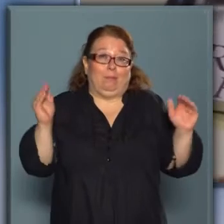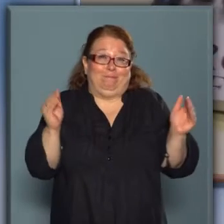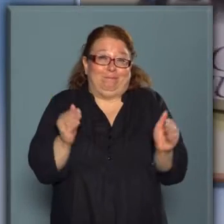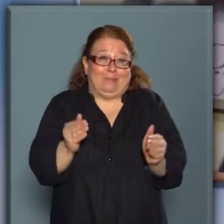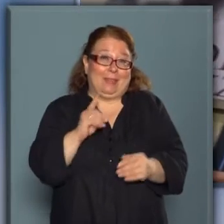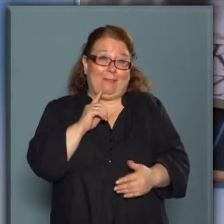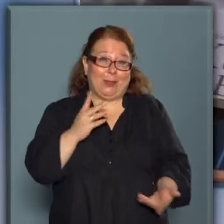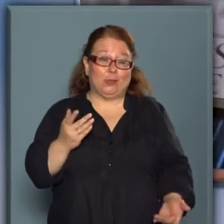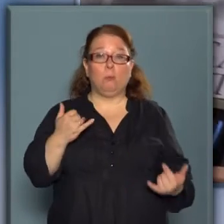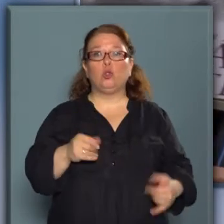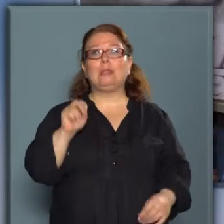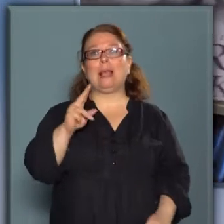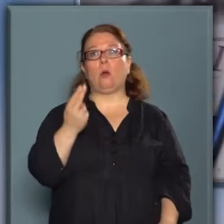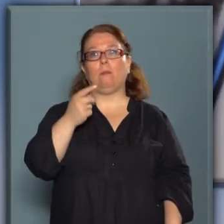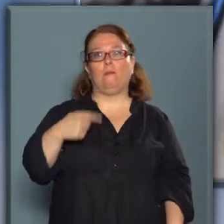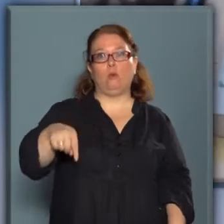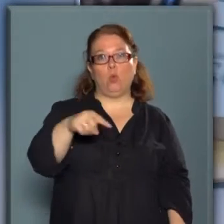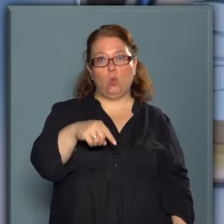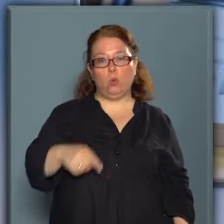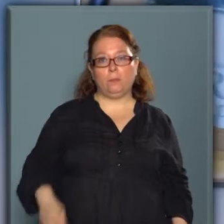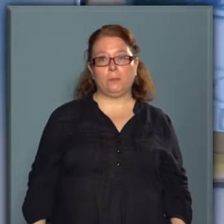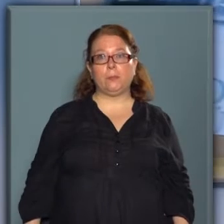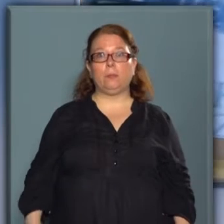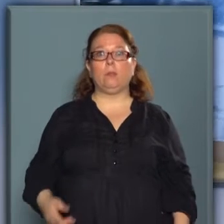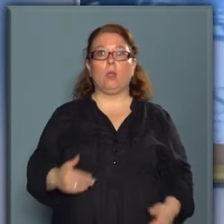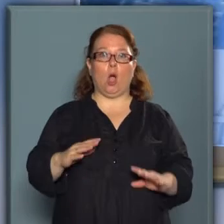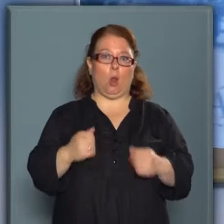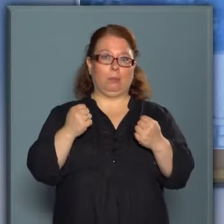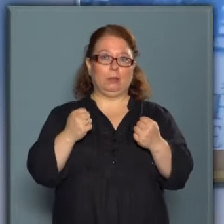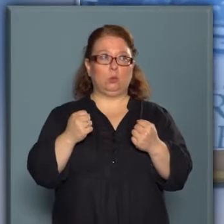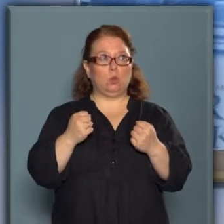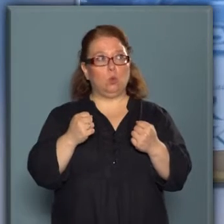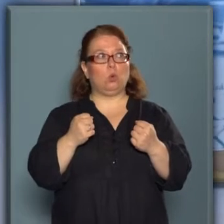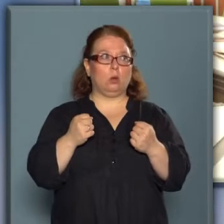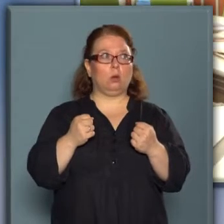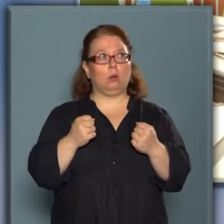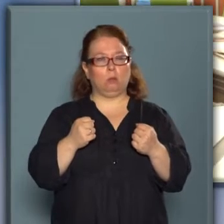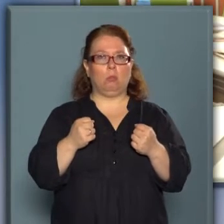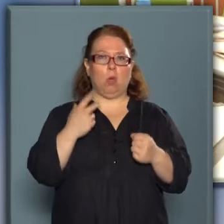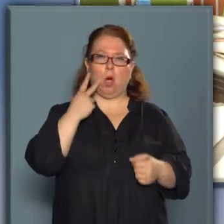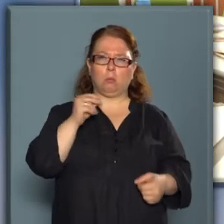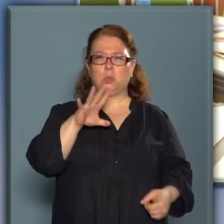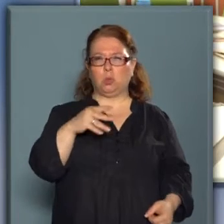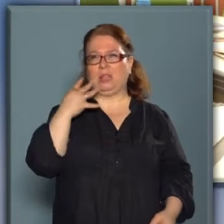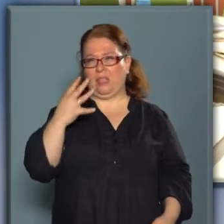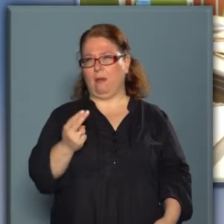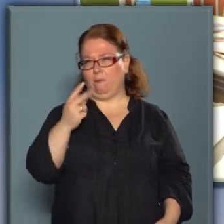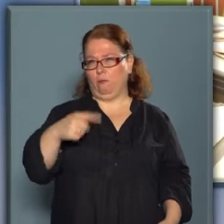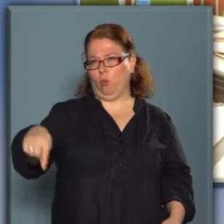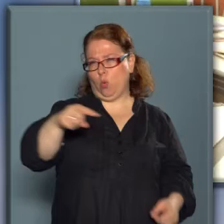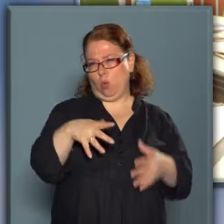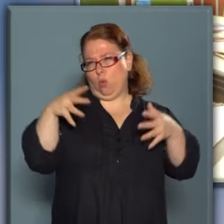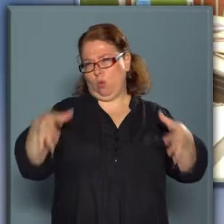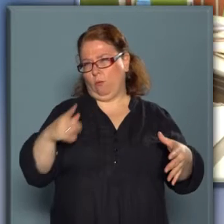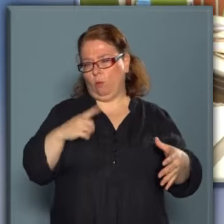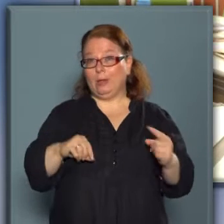elfogytunk. Jelenleg 13-an vagyunk, az alapítók, hát azok egy 35-40-en voltak. Először